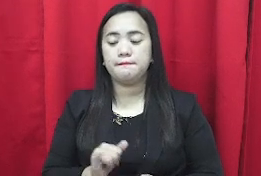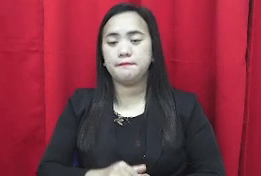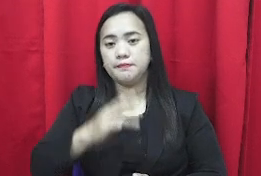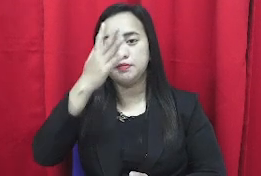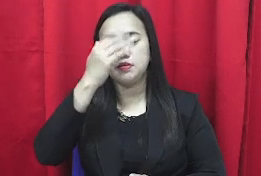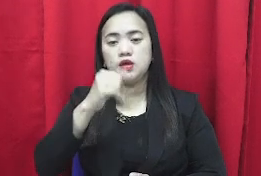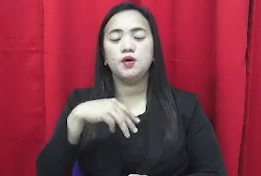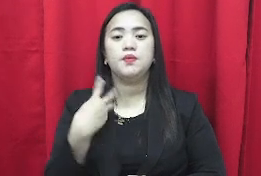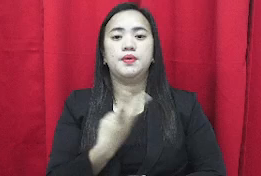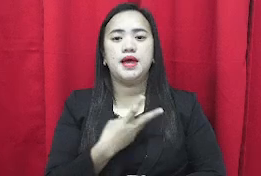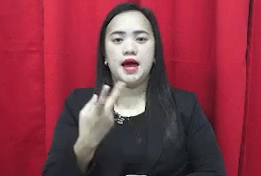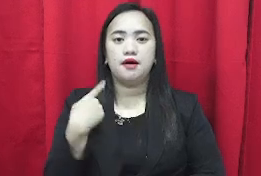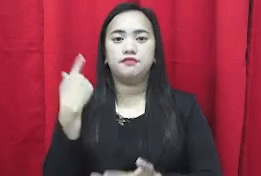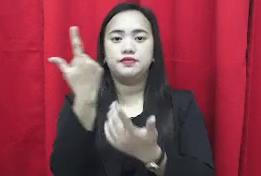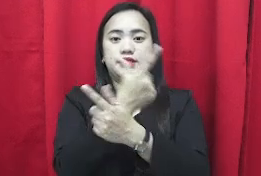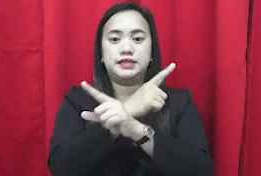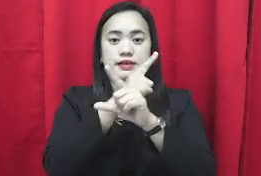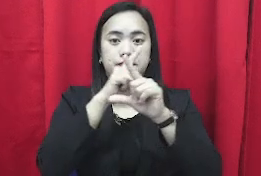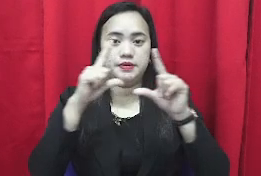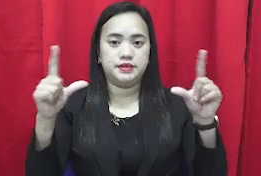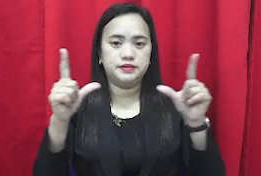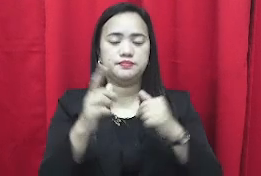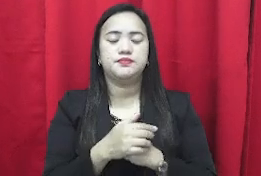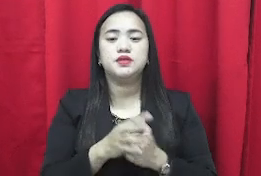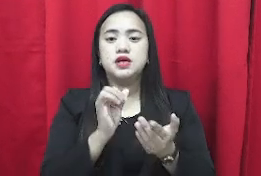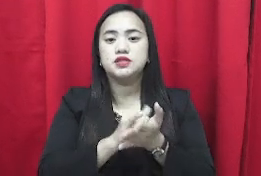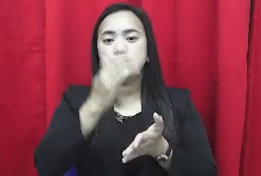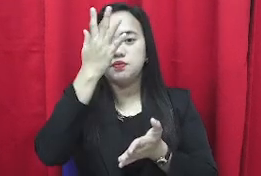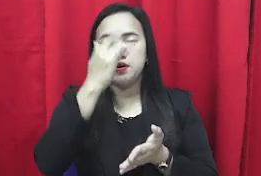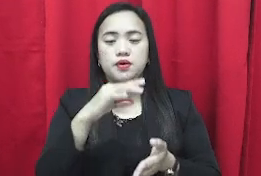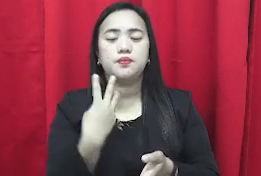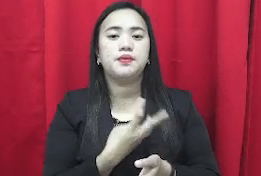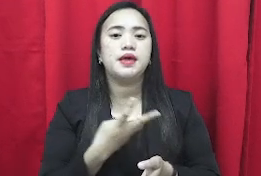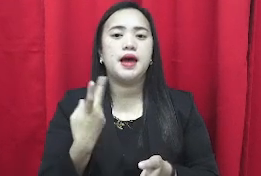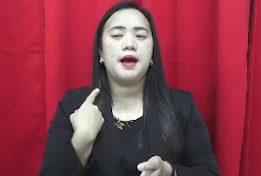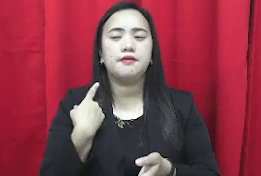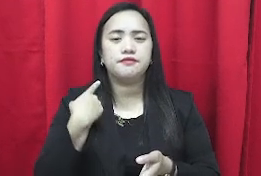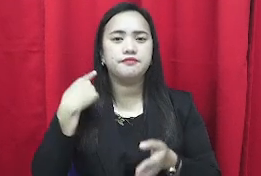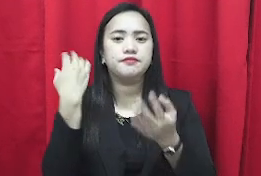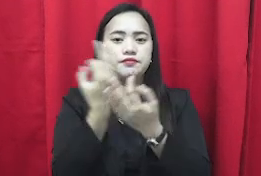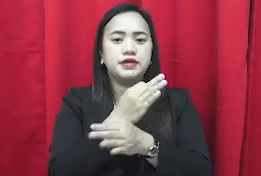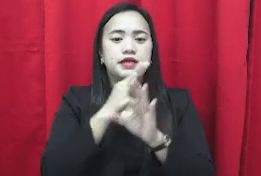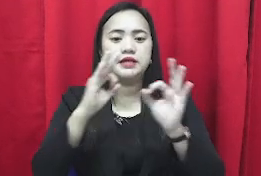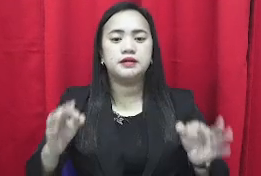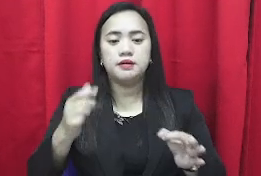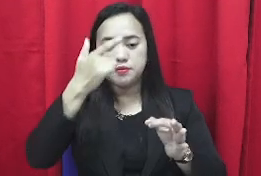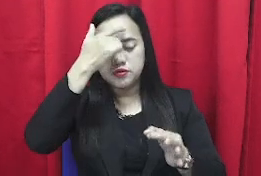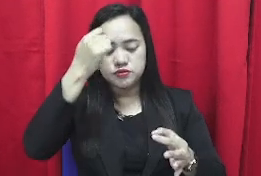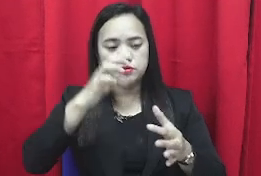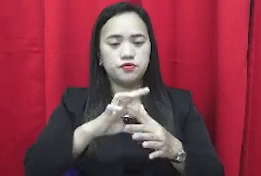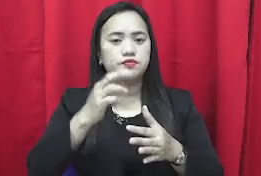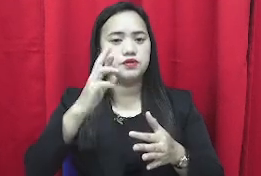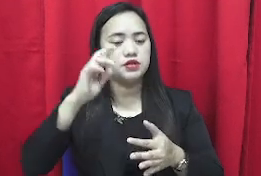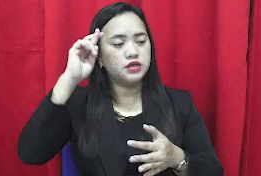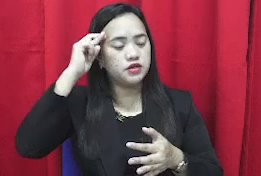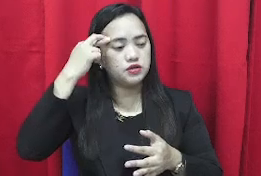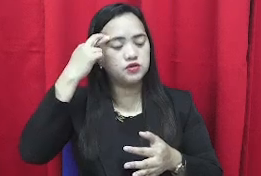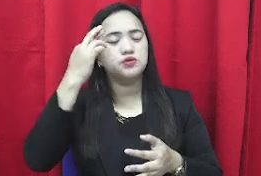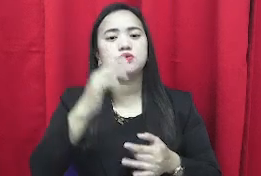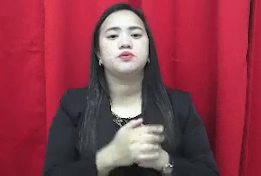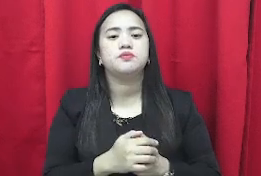Liberty kaya tayo merong Kalayaan may Freedom It's because of the reason na meron tayong panginoong hesukristong